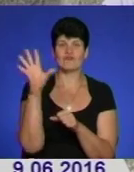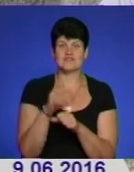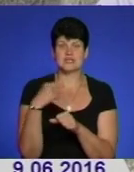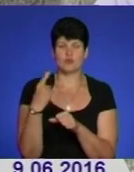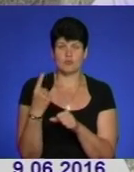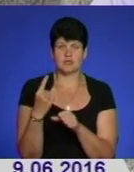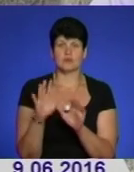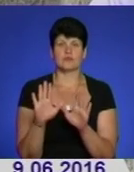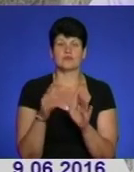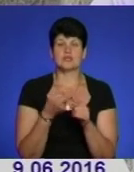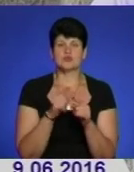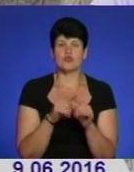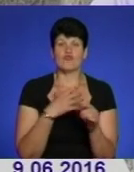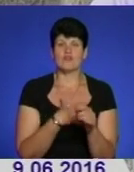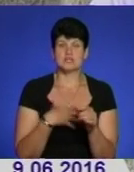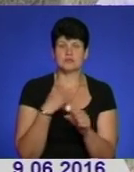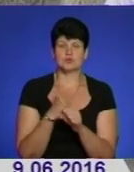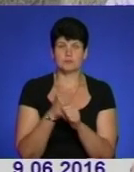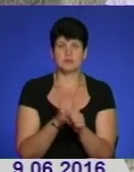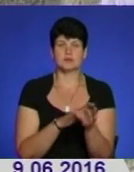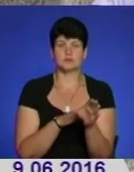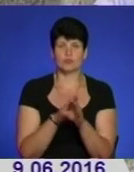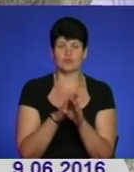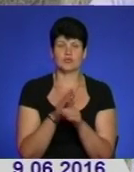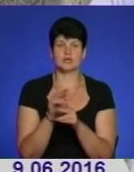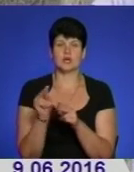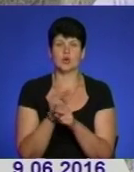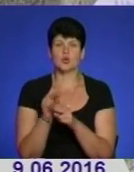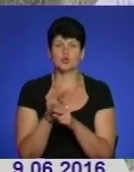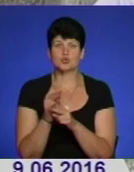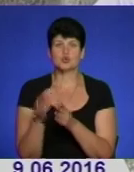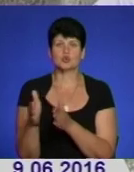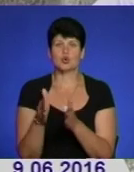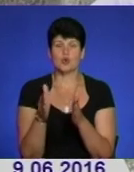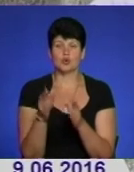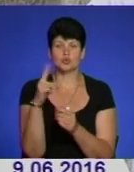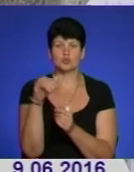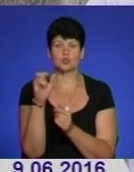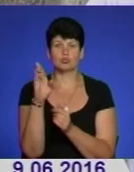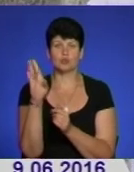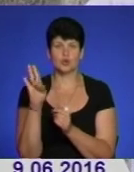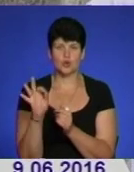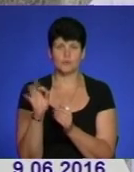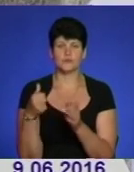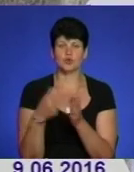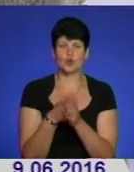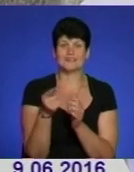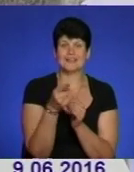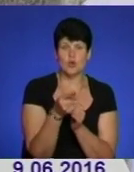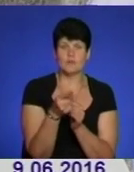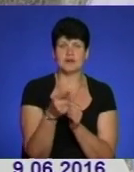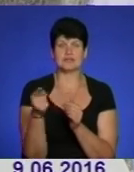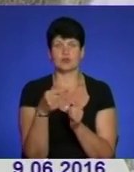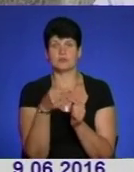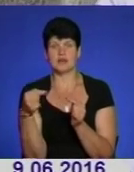випадку для нас надзвичайно важливо здійснити повноцінну реконструкцію дороги з Дубно до Тернополя і з Тернополя на